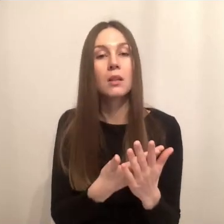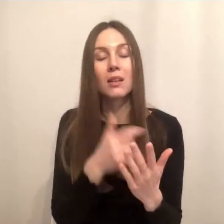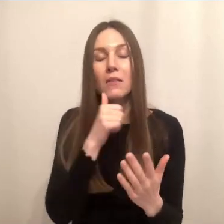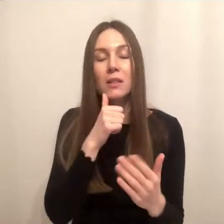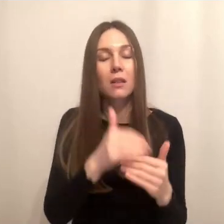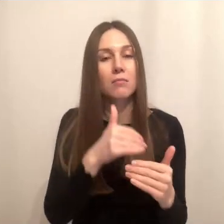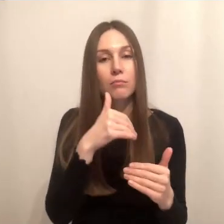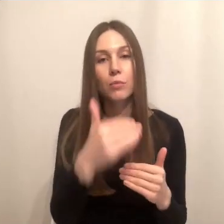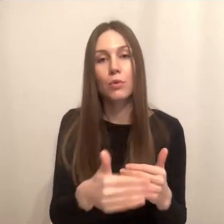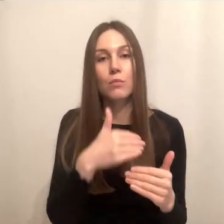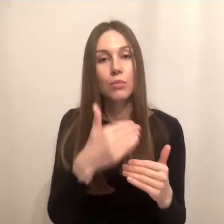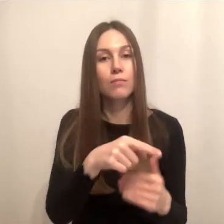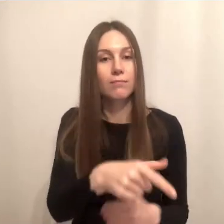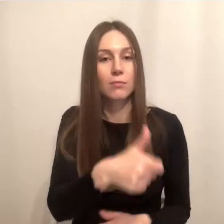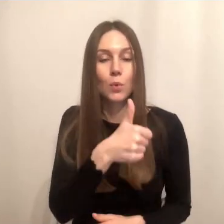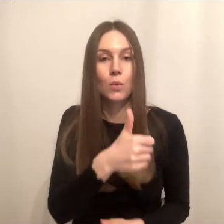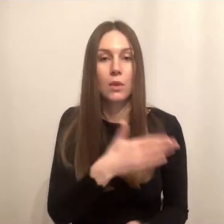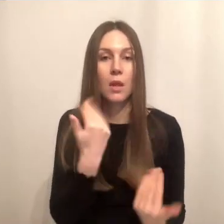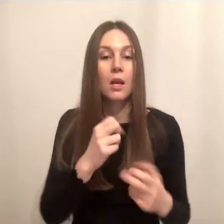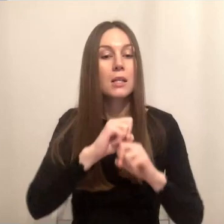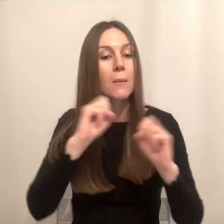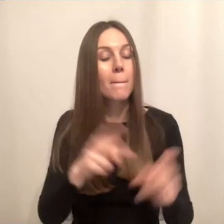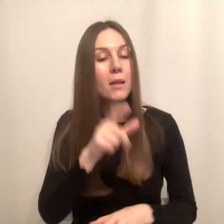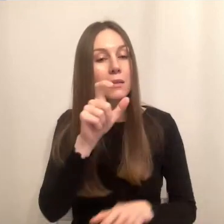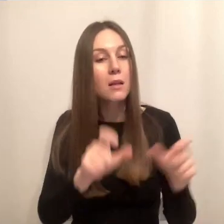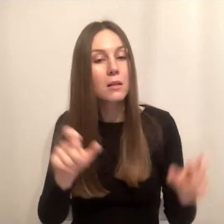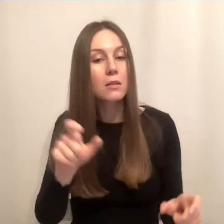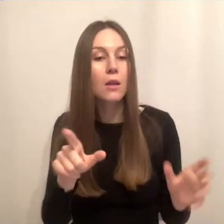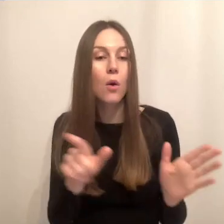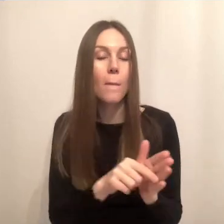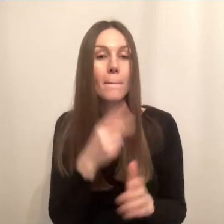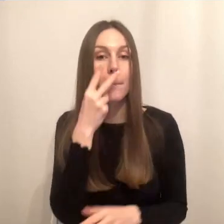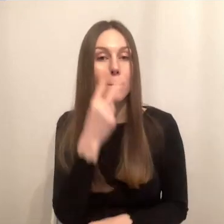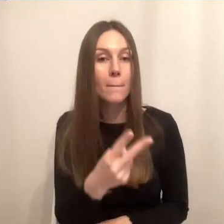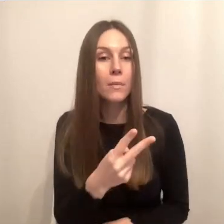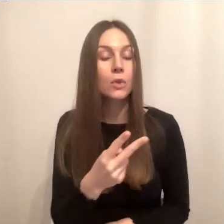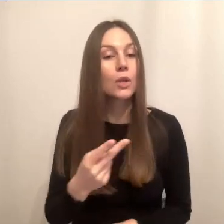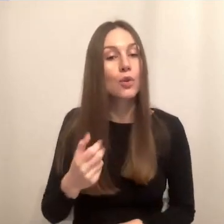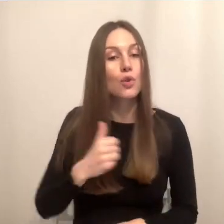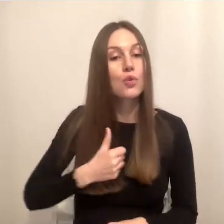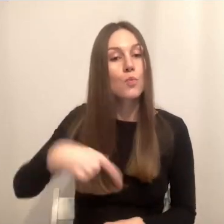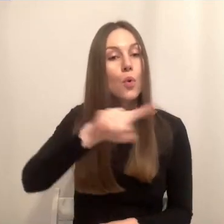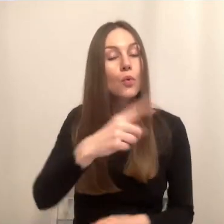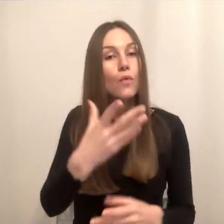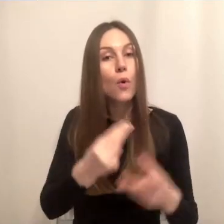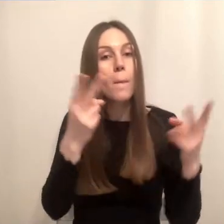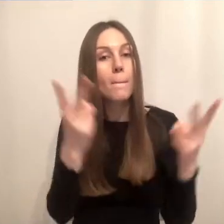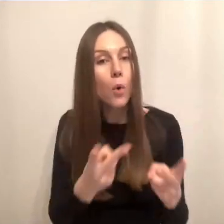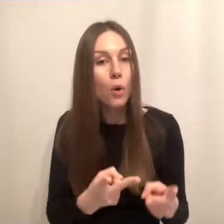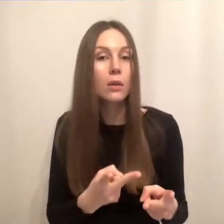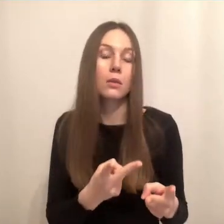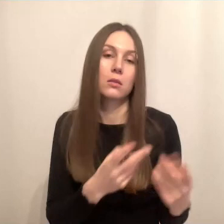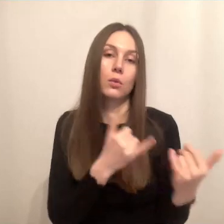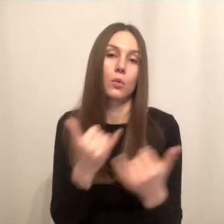tai nėra gerai. Specialistai turėtų pirmiausia matyti gyventojų poreikis ir jums aptarnauti. Ačiū.